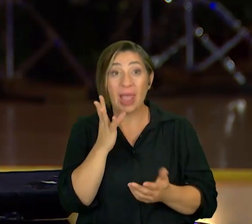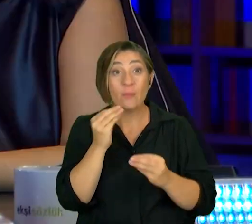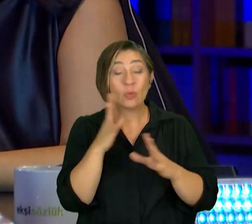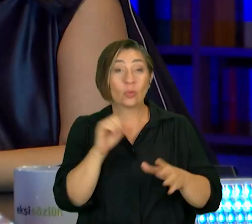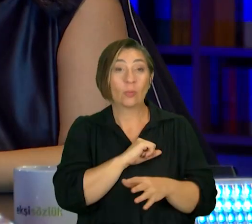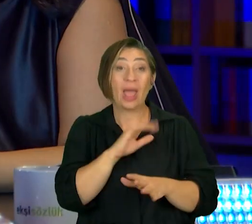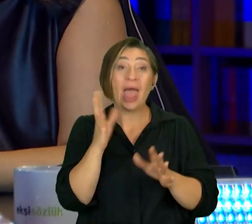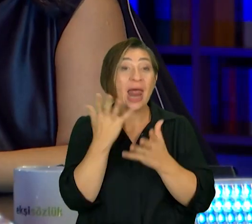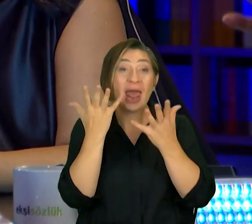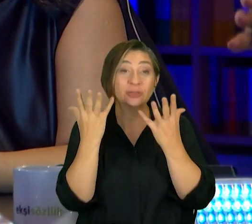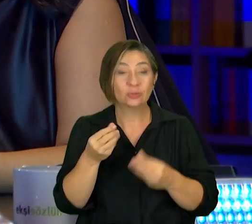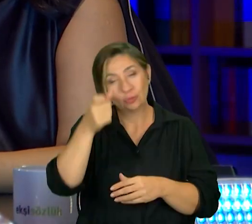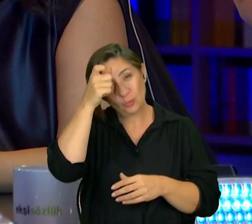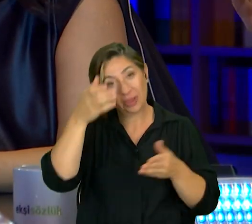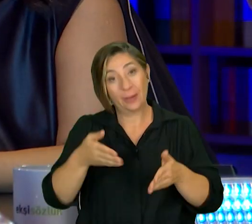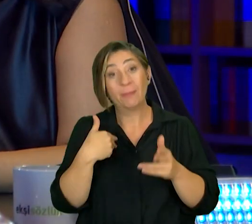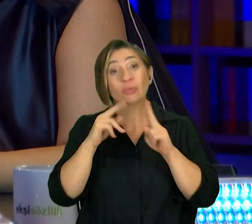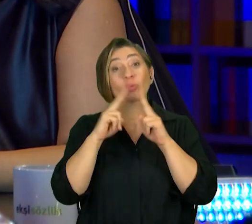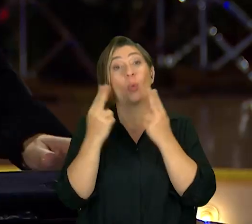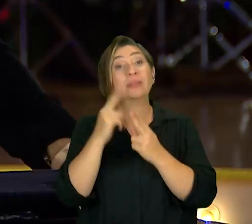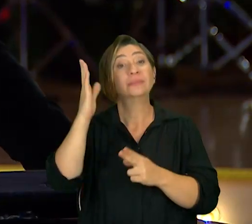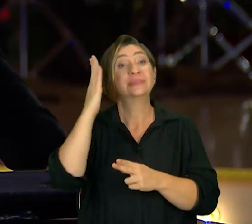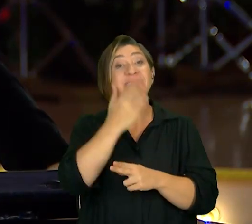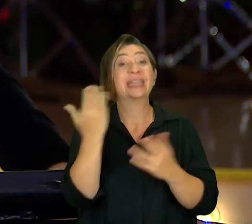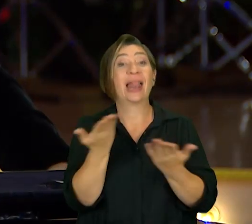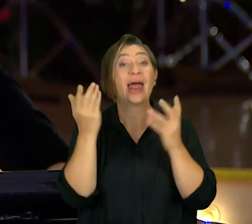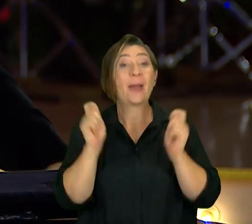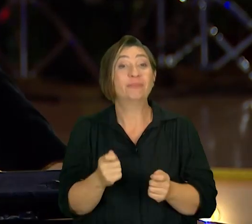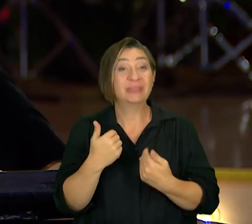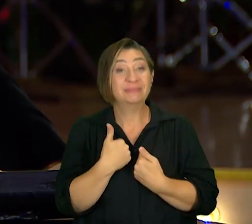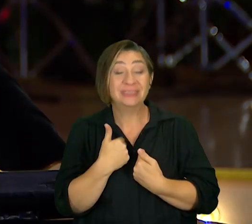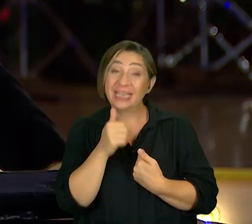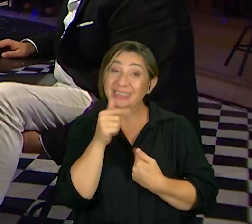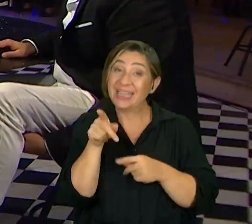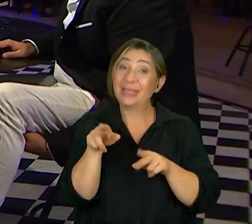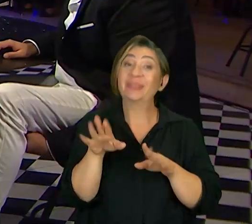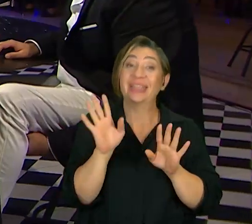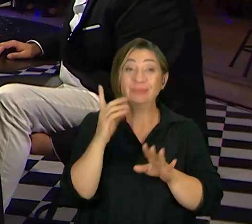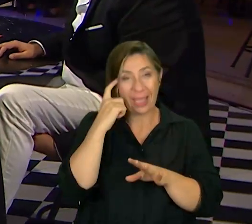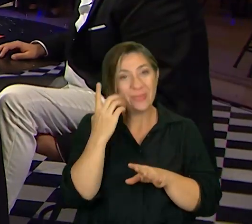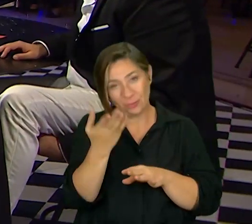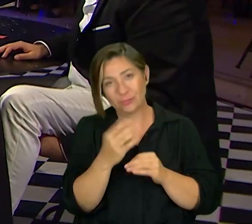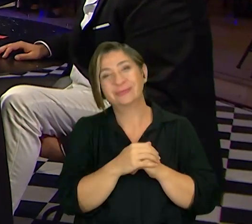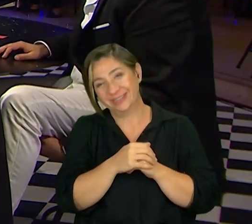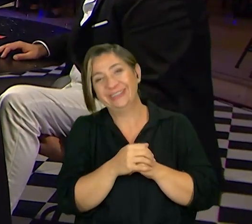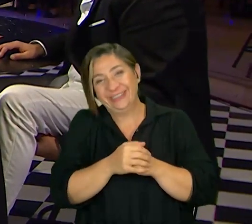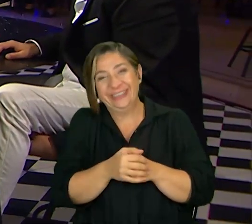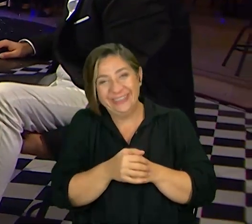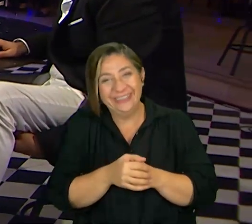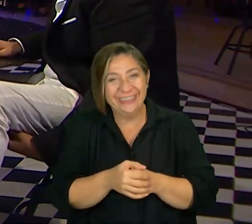korku. Her an her şey olabilir Türkiye'de. Bilemeyiz. Ben de dünyada dolaştım. Neler yaptım dünyada. Hiç senin gibi değilim, tahmin edersin. Tabii. Evet